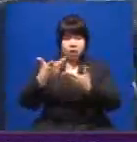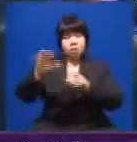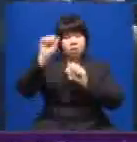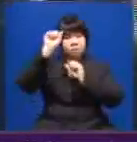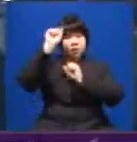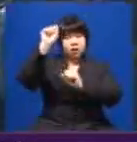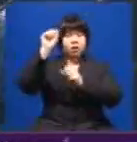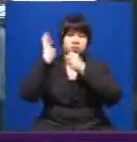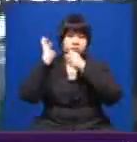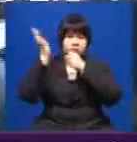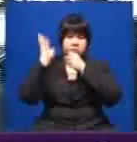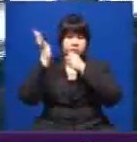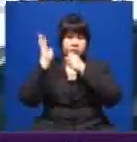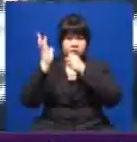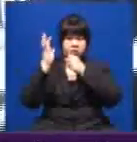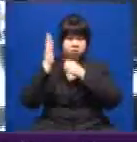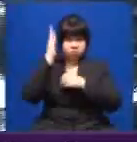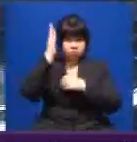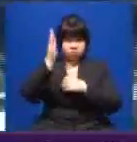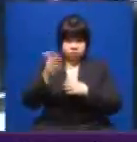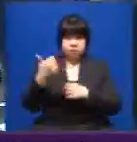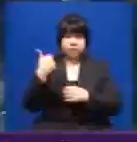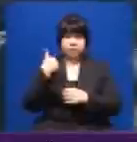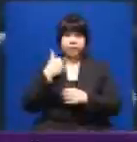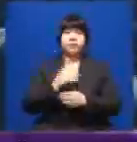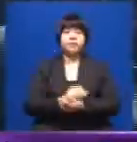แนวทางการต่อสู้ร่วมกันต่อ